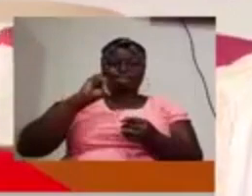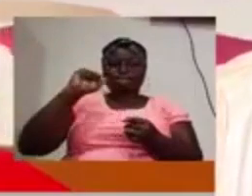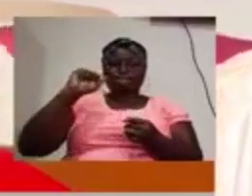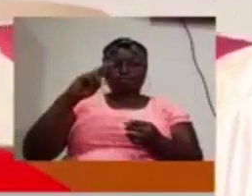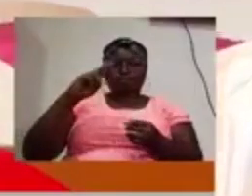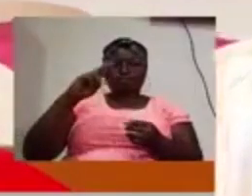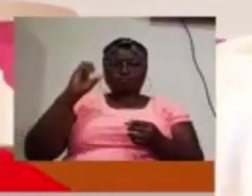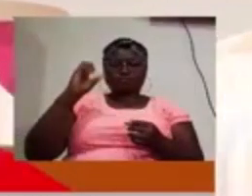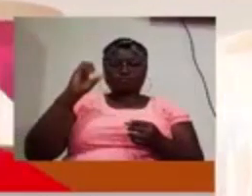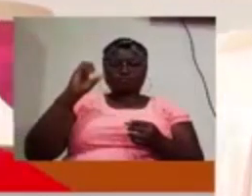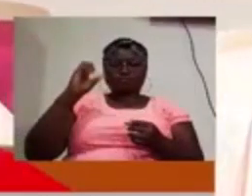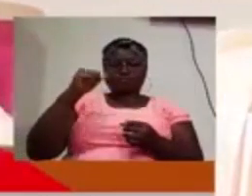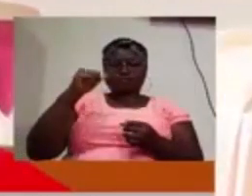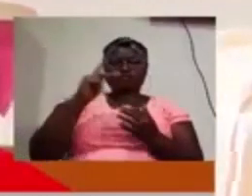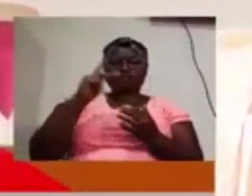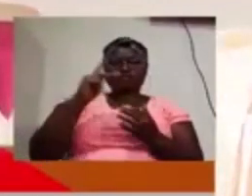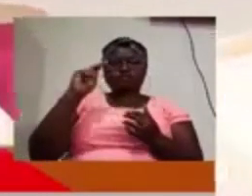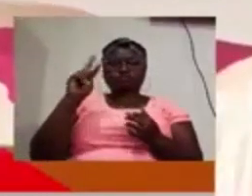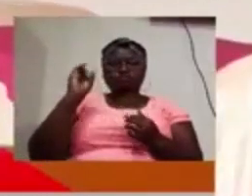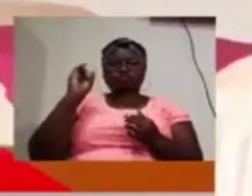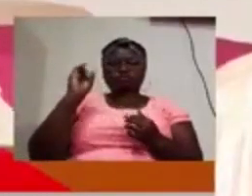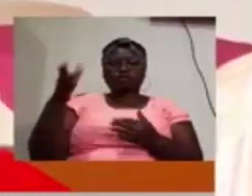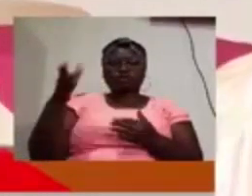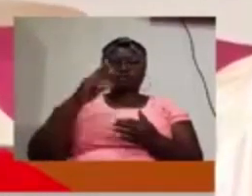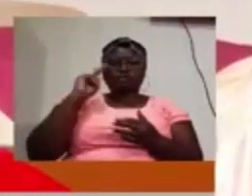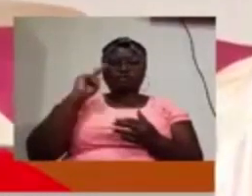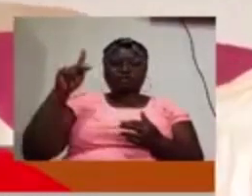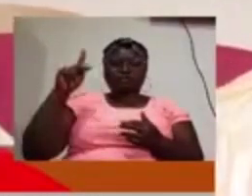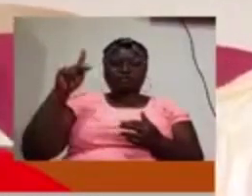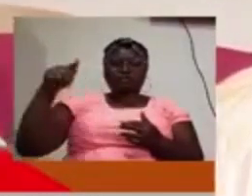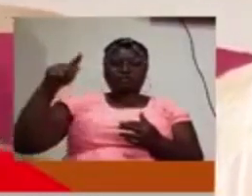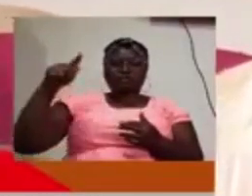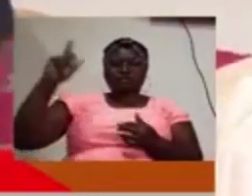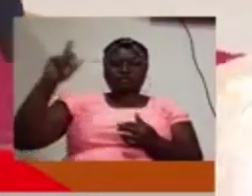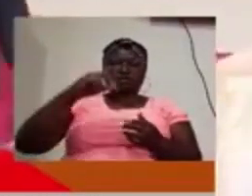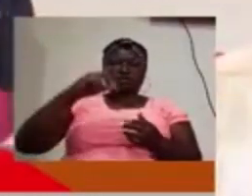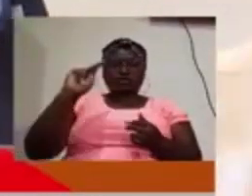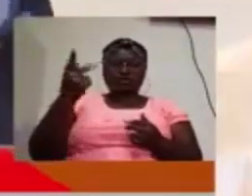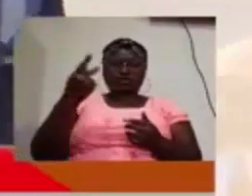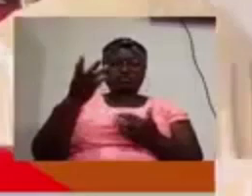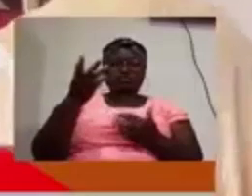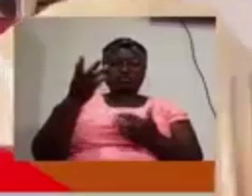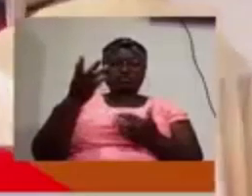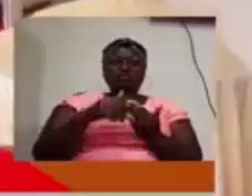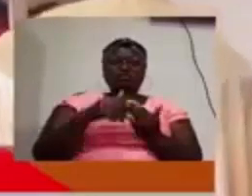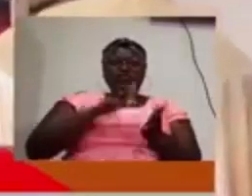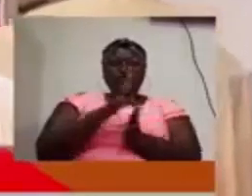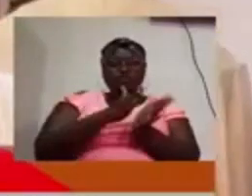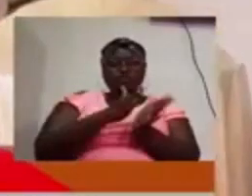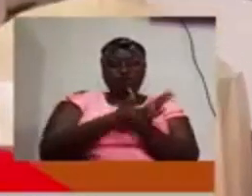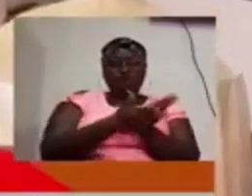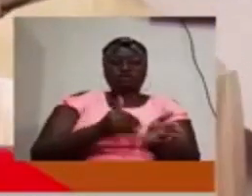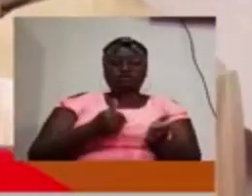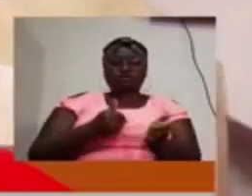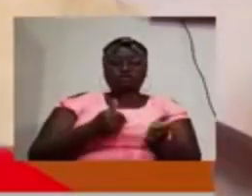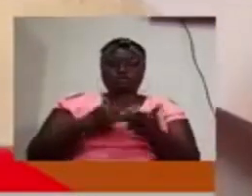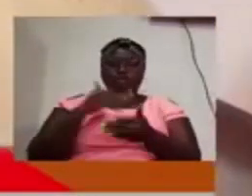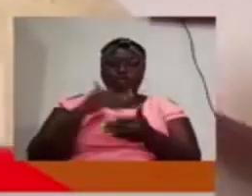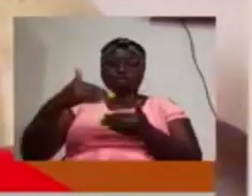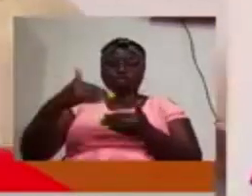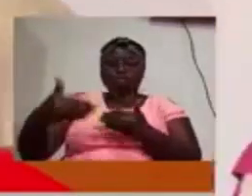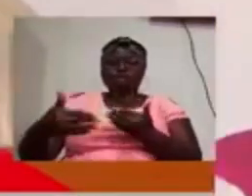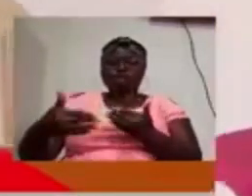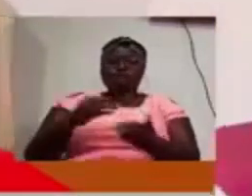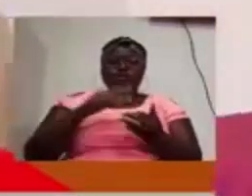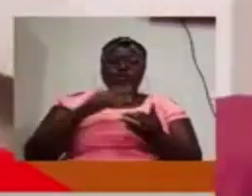PPK igururia ciama ingi uma mwena wa Naivasha gutwarithia na mbere ndereti ya urumwe wa gicigo kia